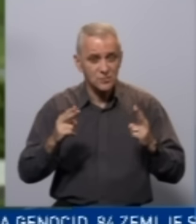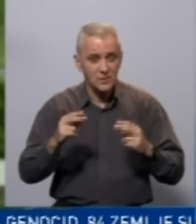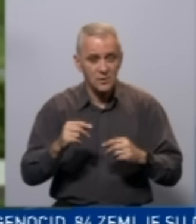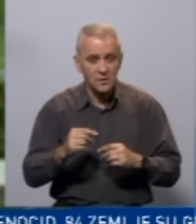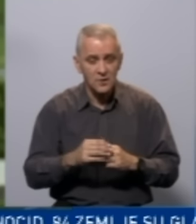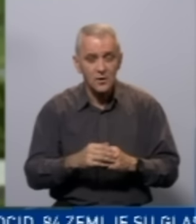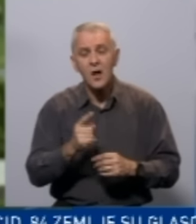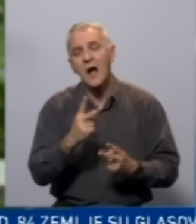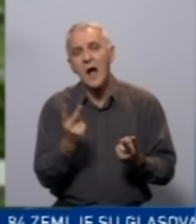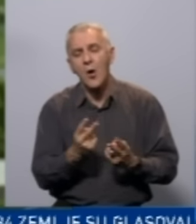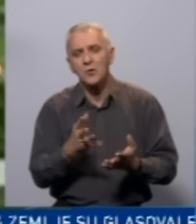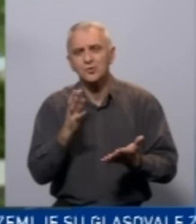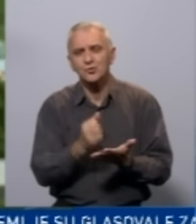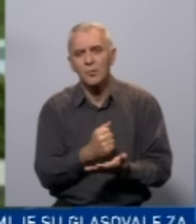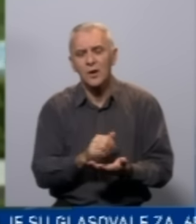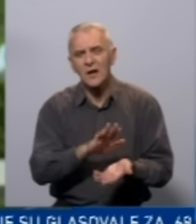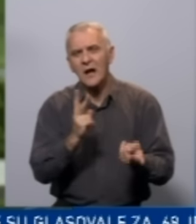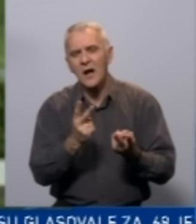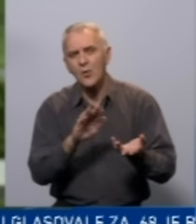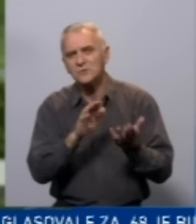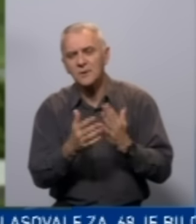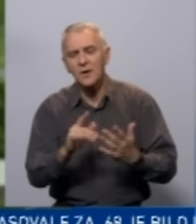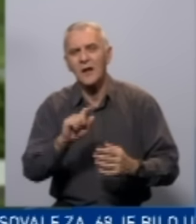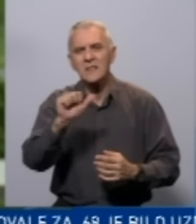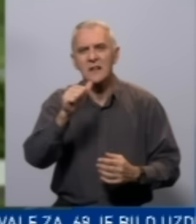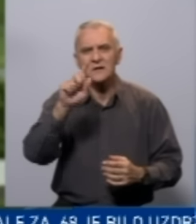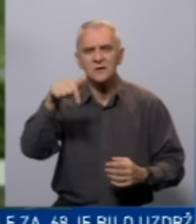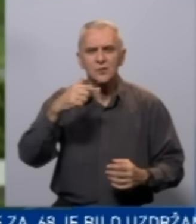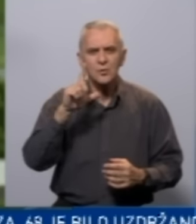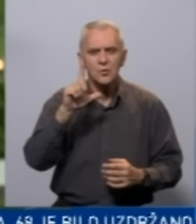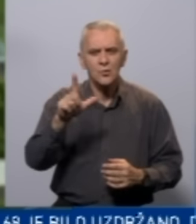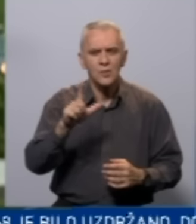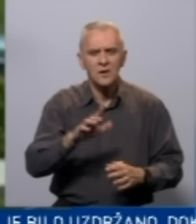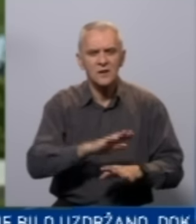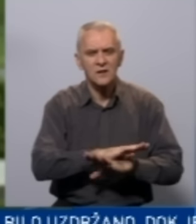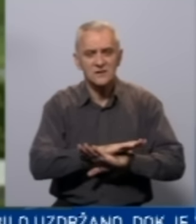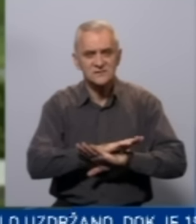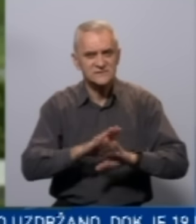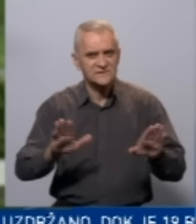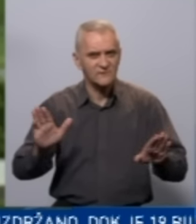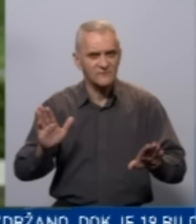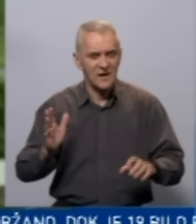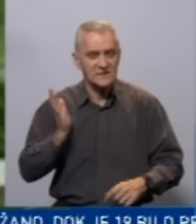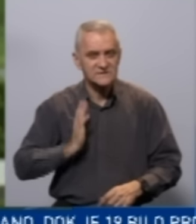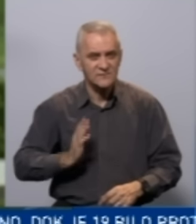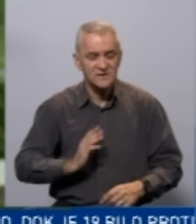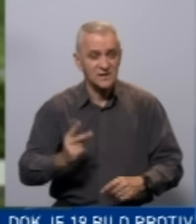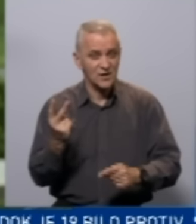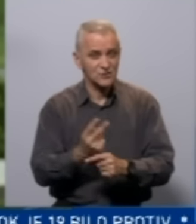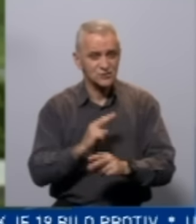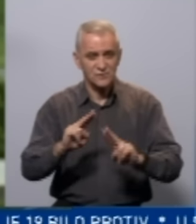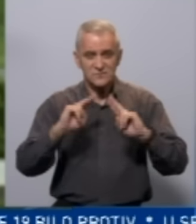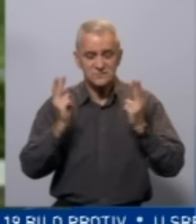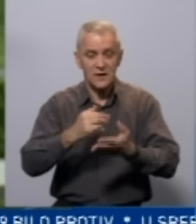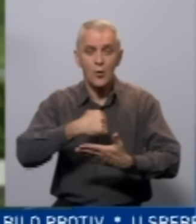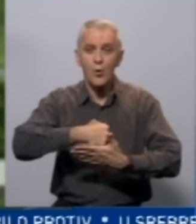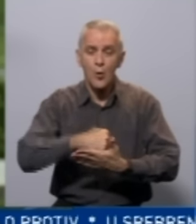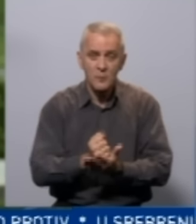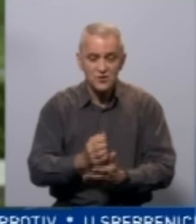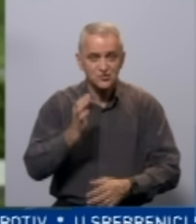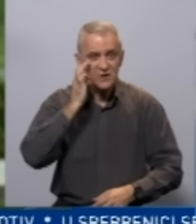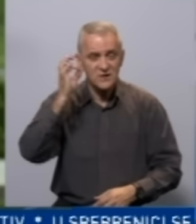vrstu satisfakcije da će 11. jula sve, kako kažu, civilizirane države na svijetu obilježiti